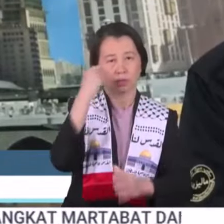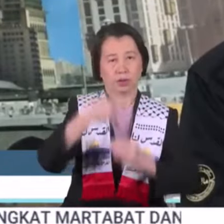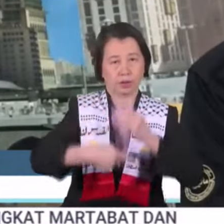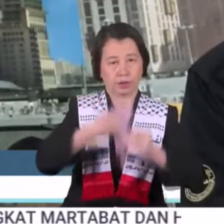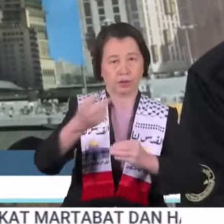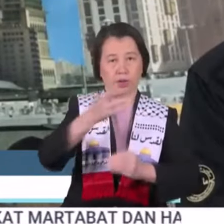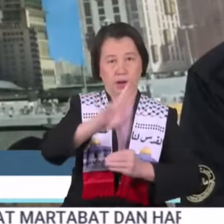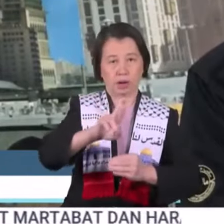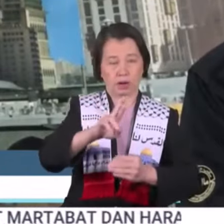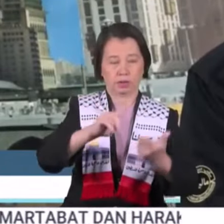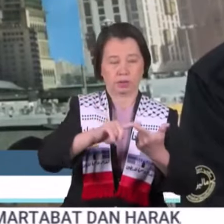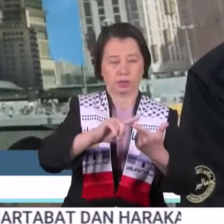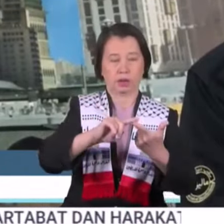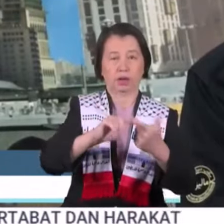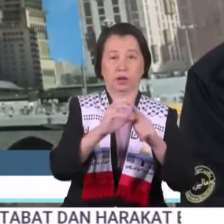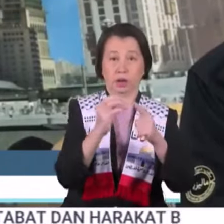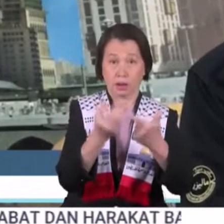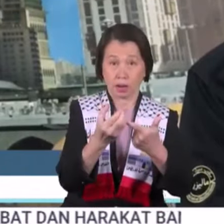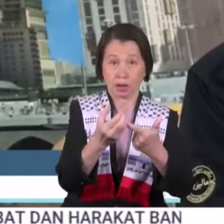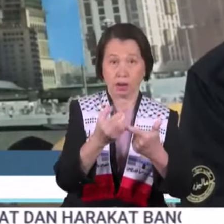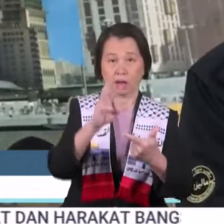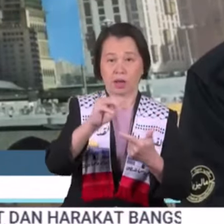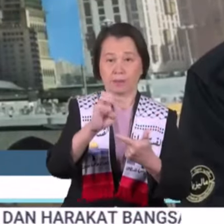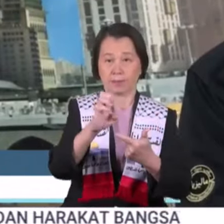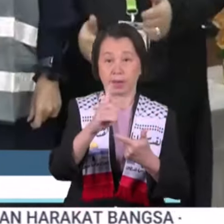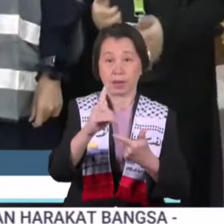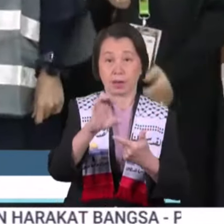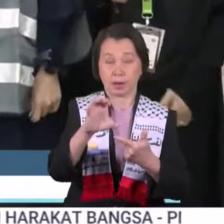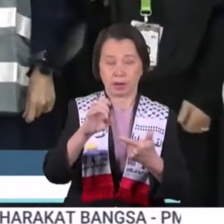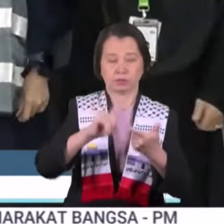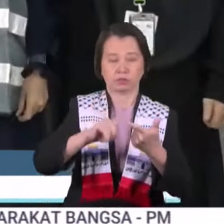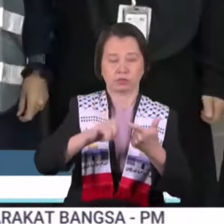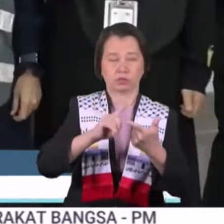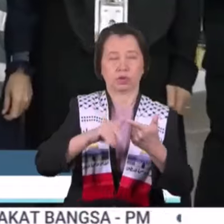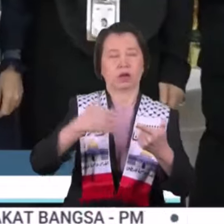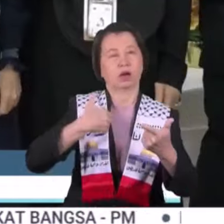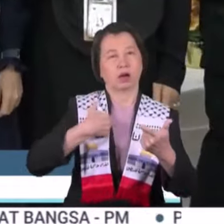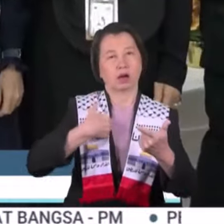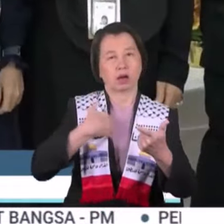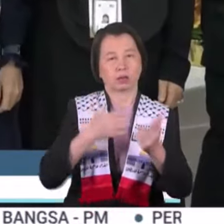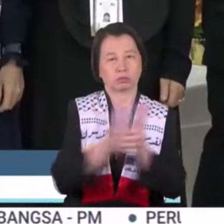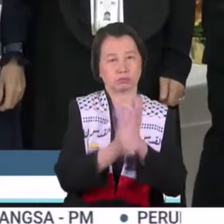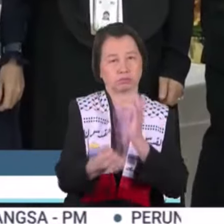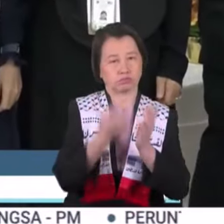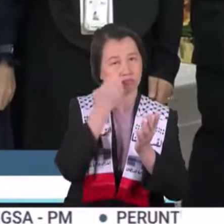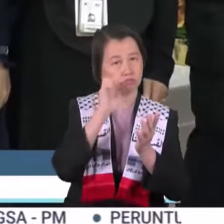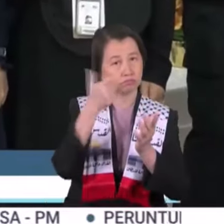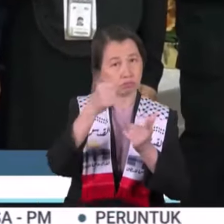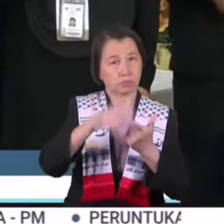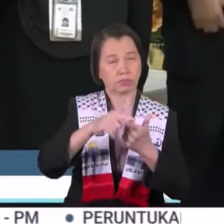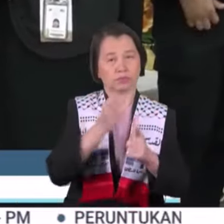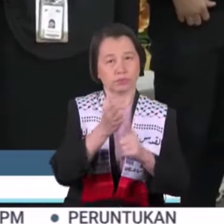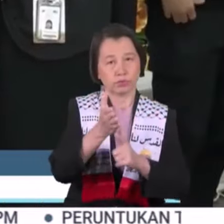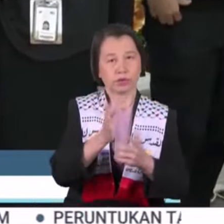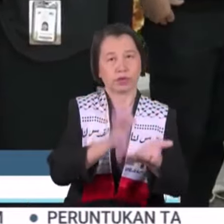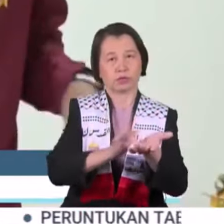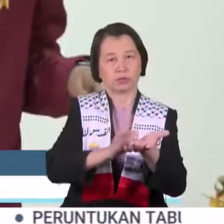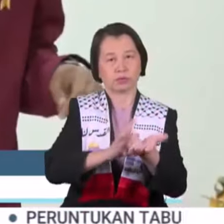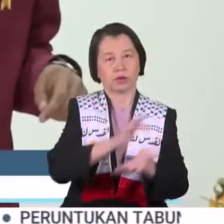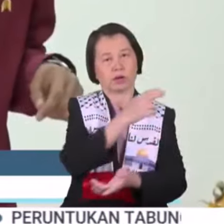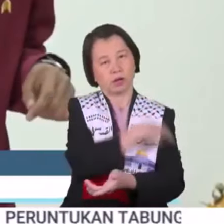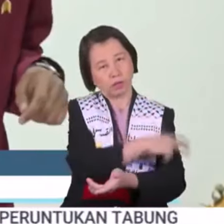agama. Manakala sahabat medik pula ada di kalangan mereka yang mempunyai kemahiran dalam bidang